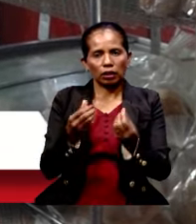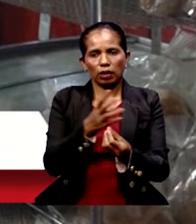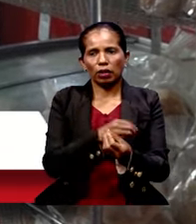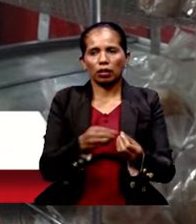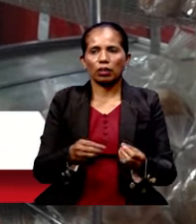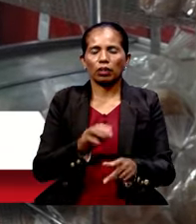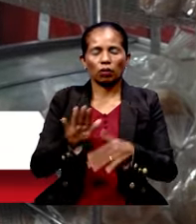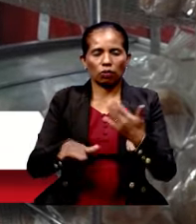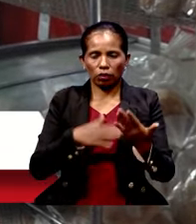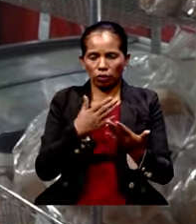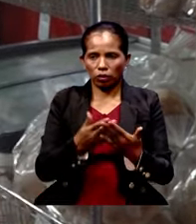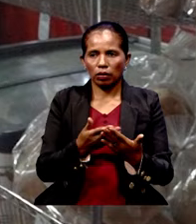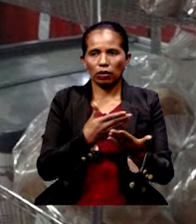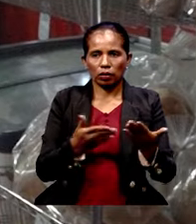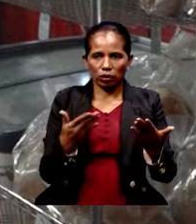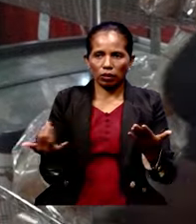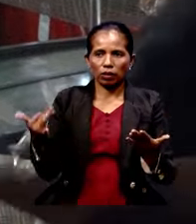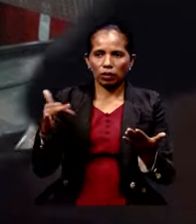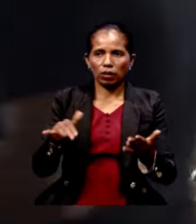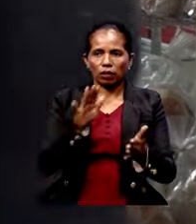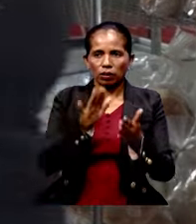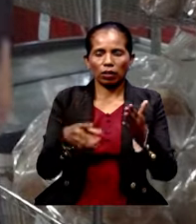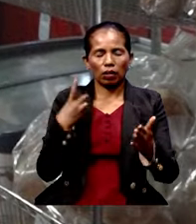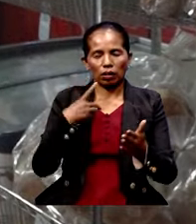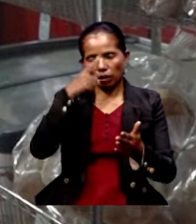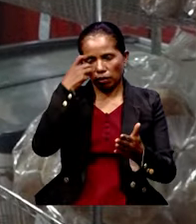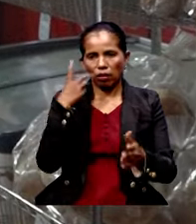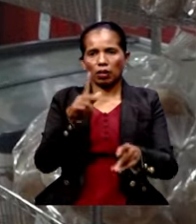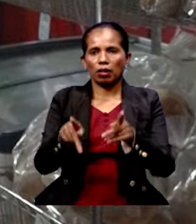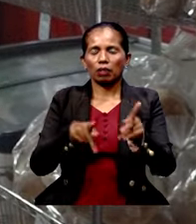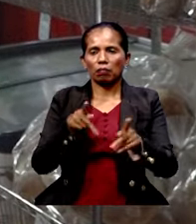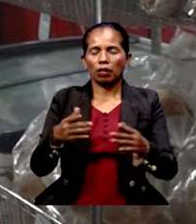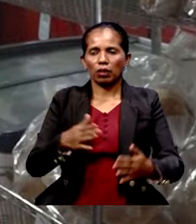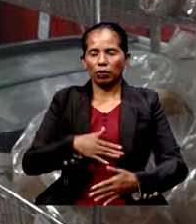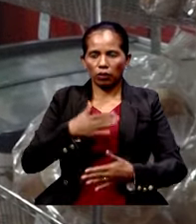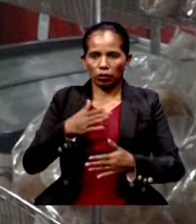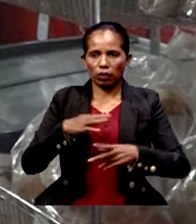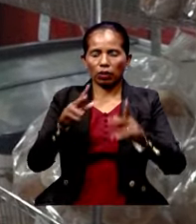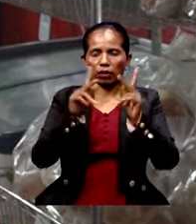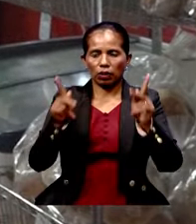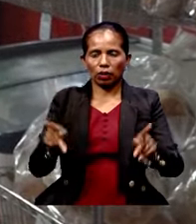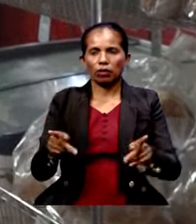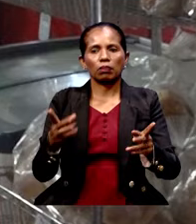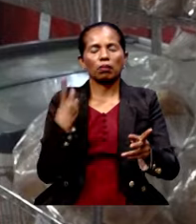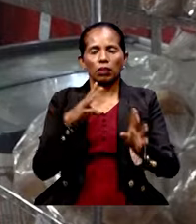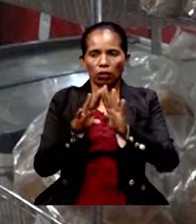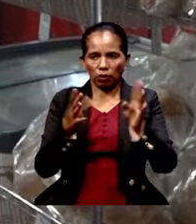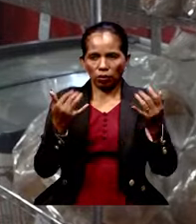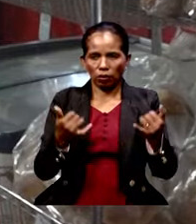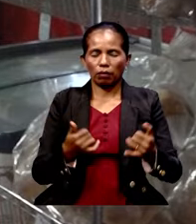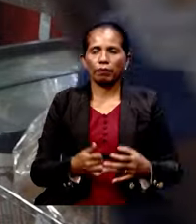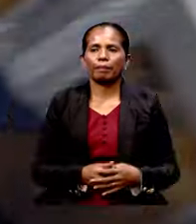kebanyakan ane sang mas sasan serne ame presu tung tamba mi akara kamne komunidad di bele contento yo loza ne be ami loke agora ne dan ema